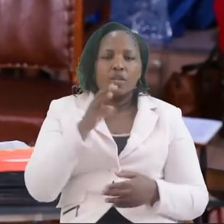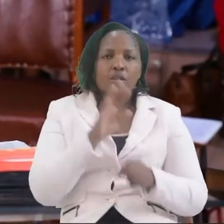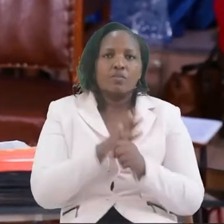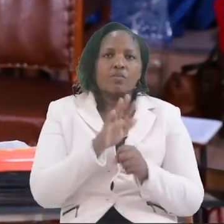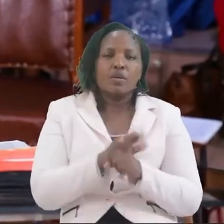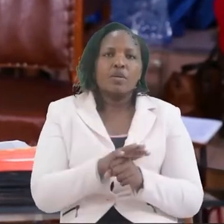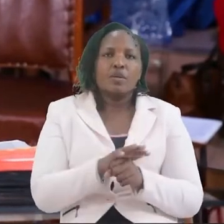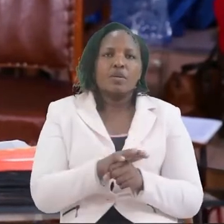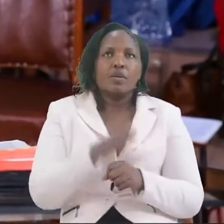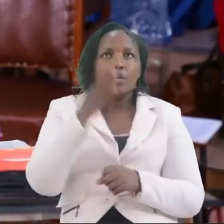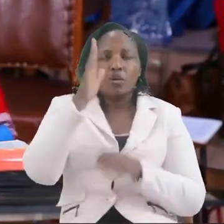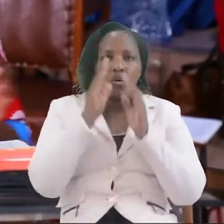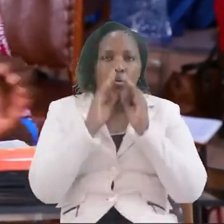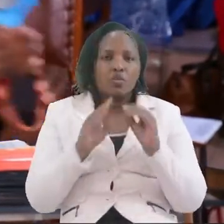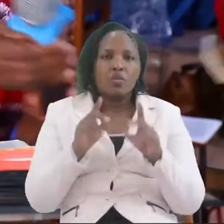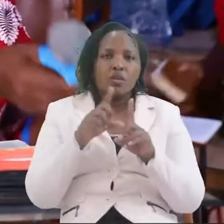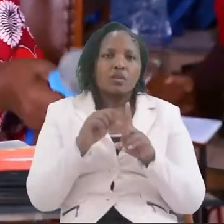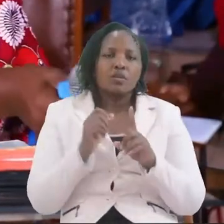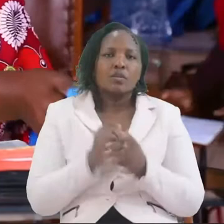Mungu abariki neno lake.